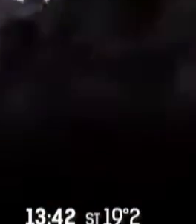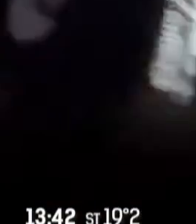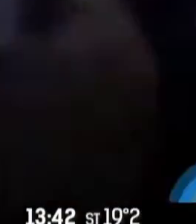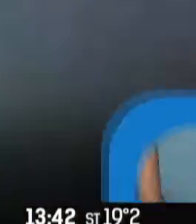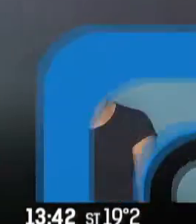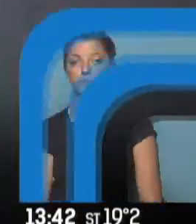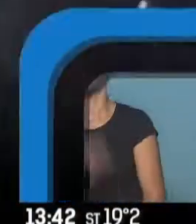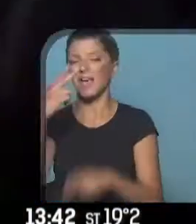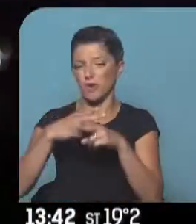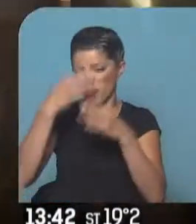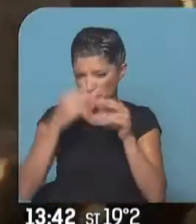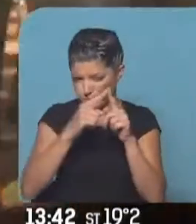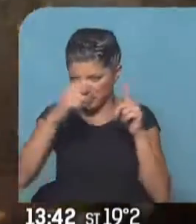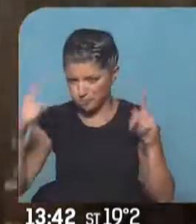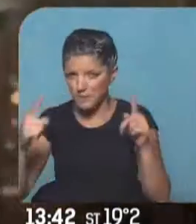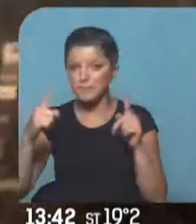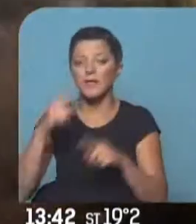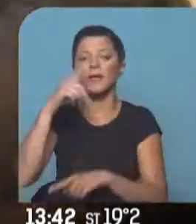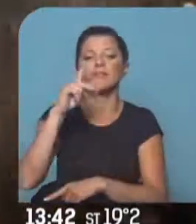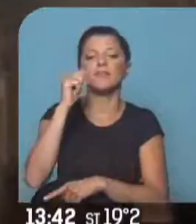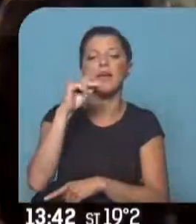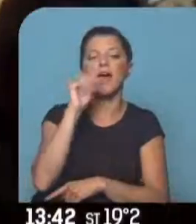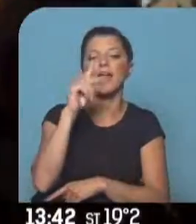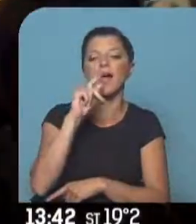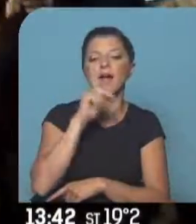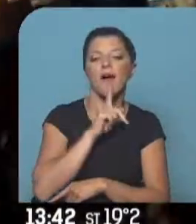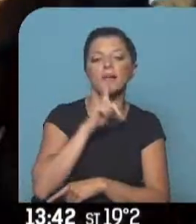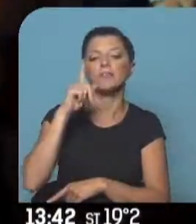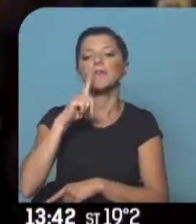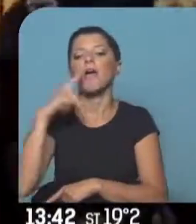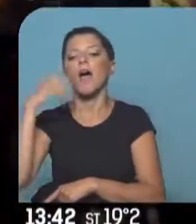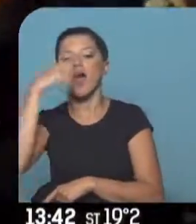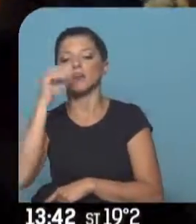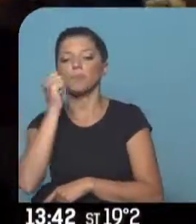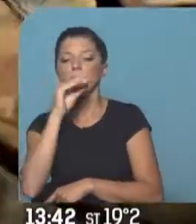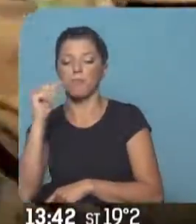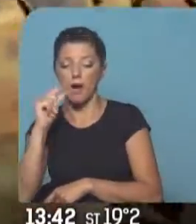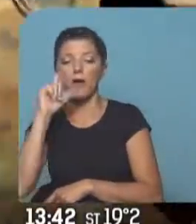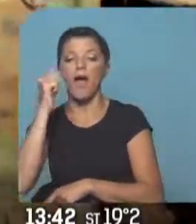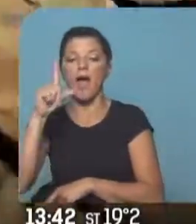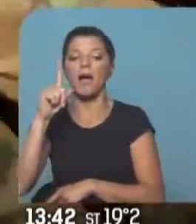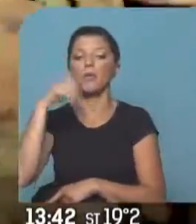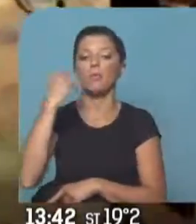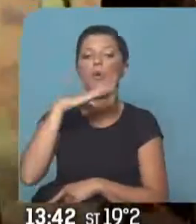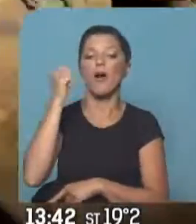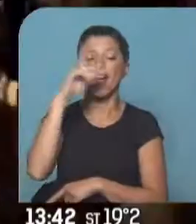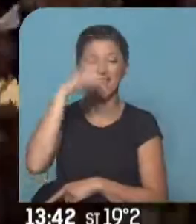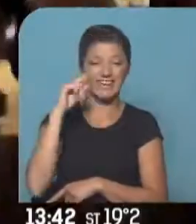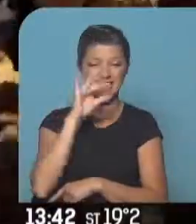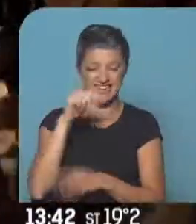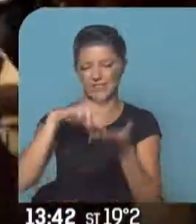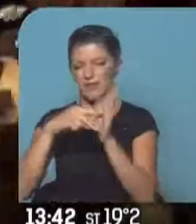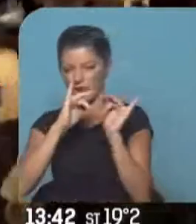El nombre oficial del grupo es Karakab Shabaab al-Mujahidin, movimiento de jóvenes mujahidines, y sus antecedentes se remontan